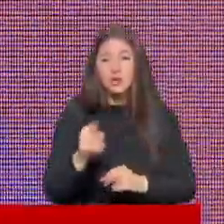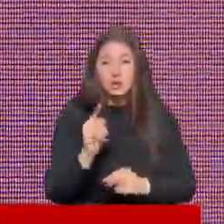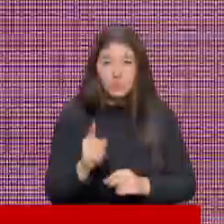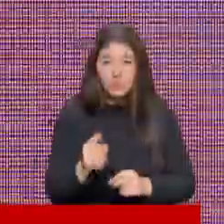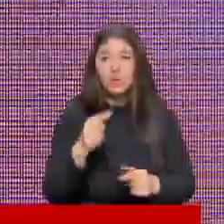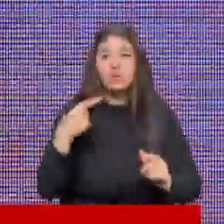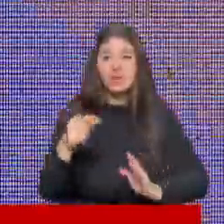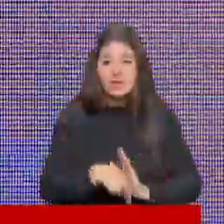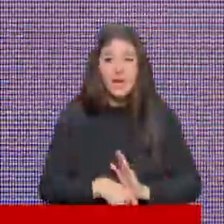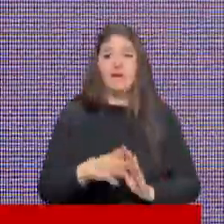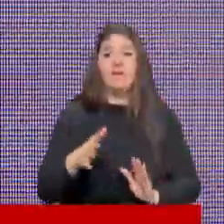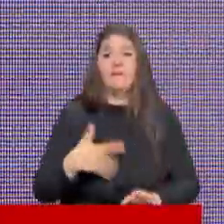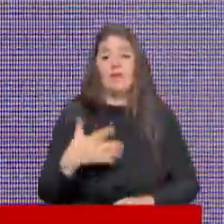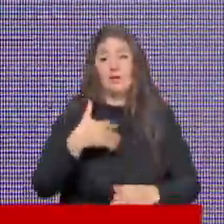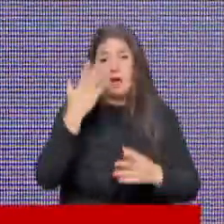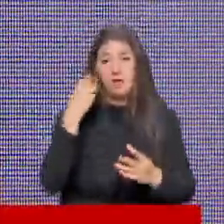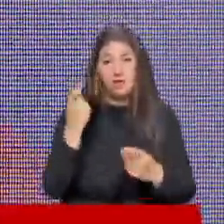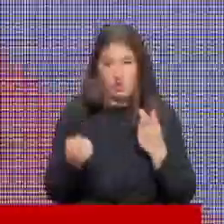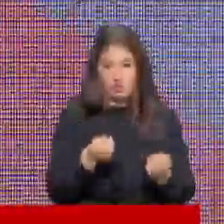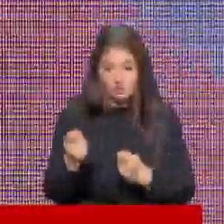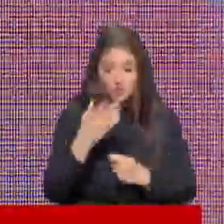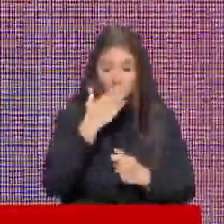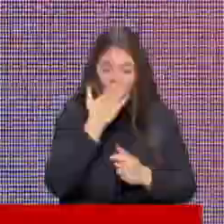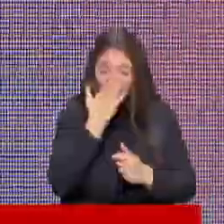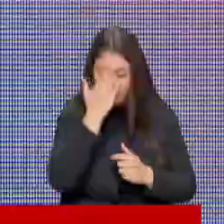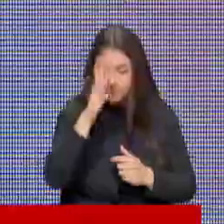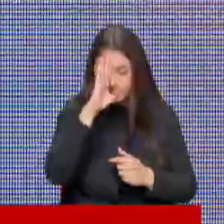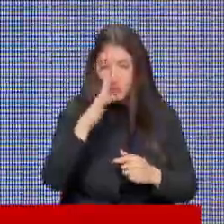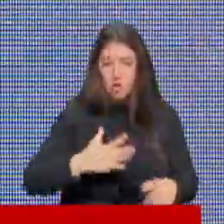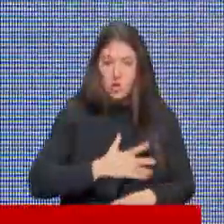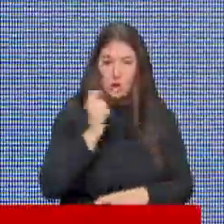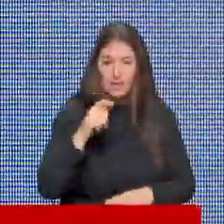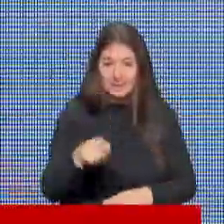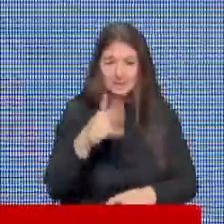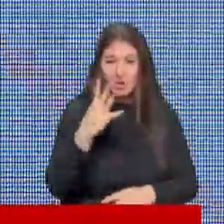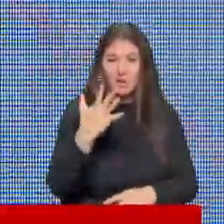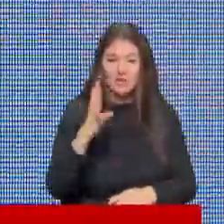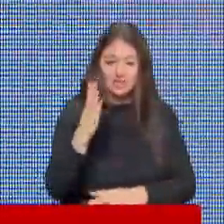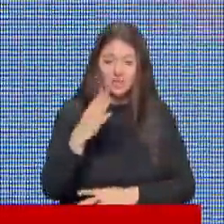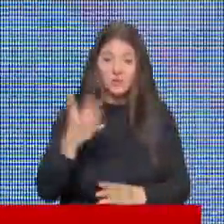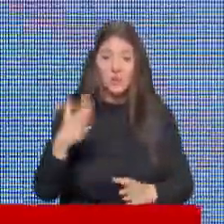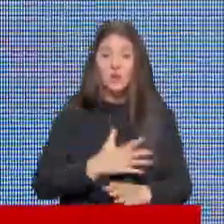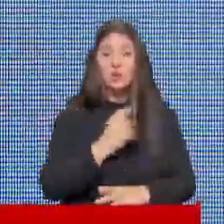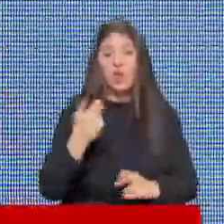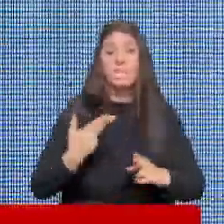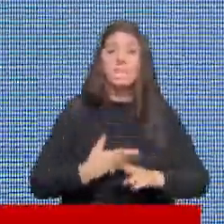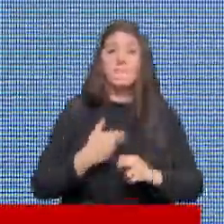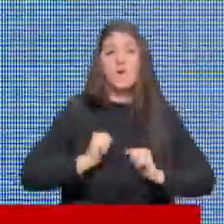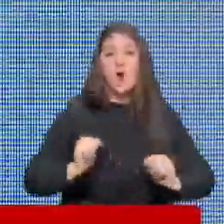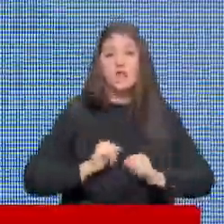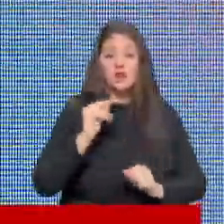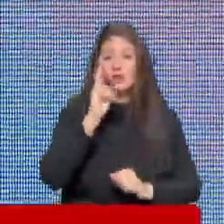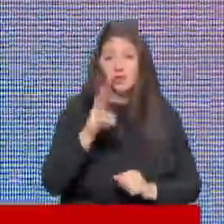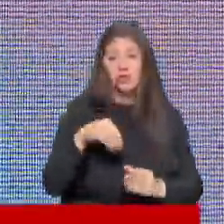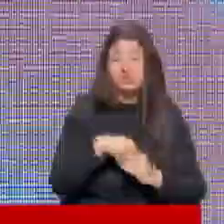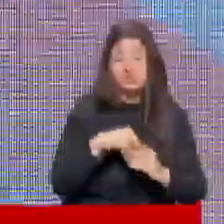bunun detaylarını anlamaya çalışıyor. İstanbul Kongresi 4-5 Kasım'daki büyük kongrenin provası olarak görüldüğü